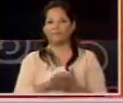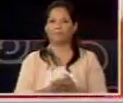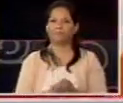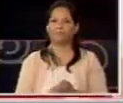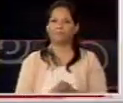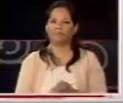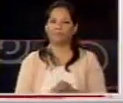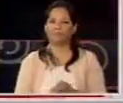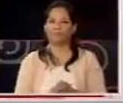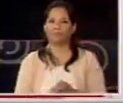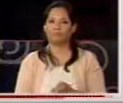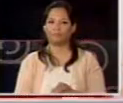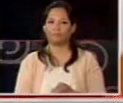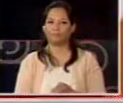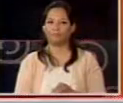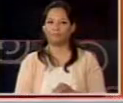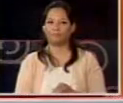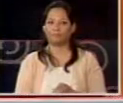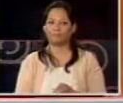kakaiba?